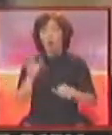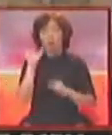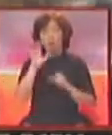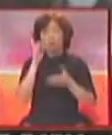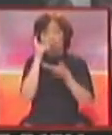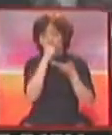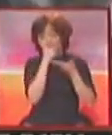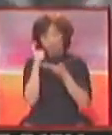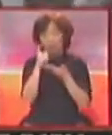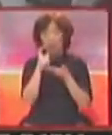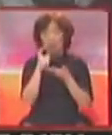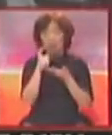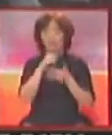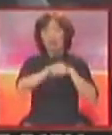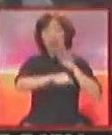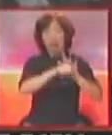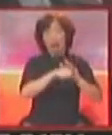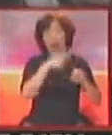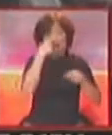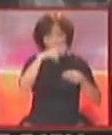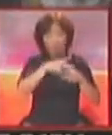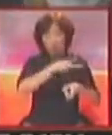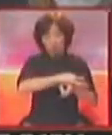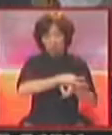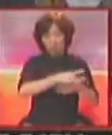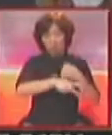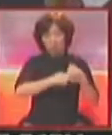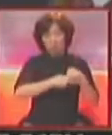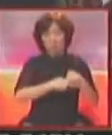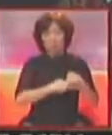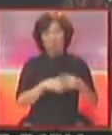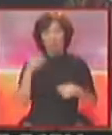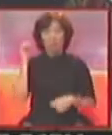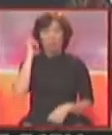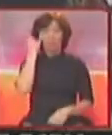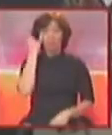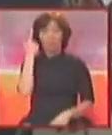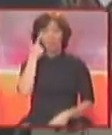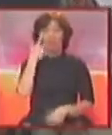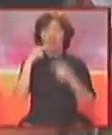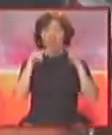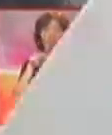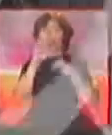itinabilang pala ng kasamahan ni Mary Grace. Joel Grospe, News 5.